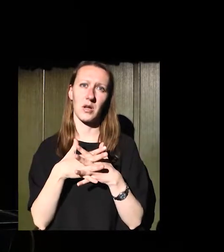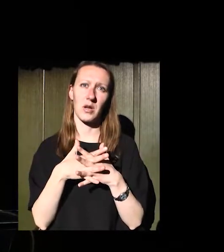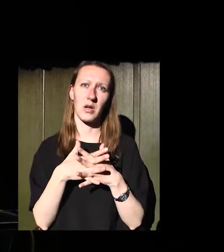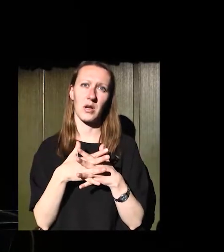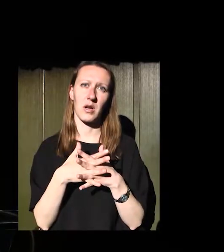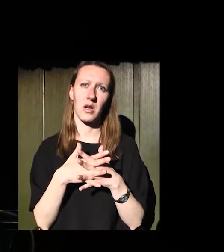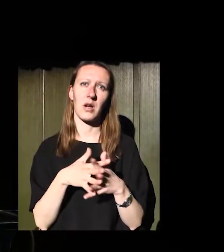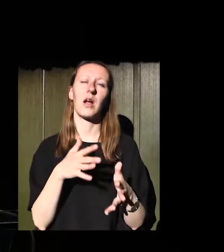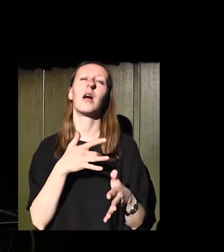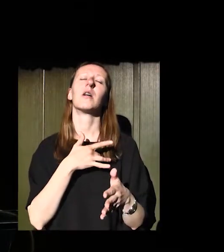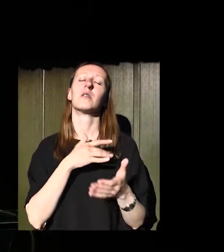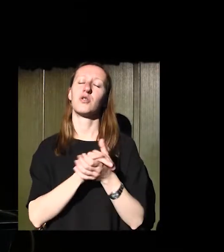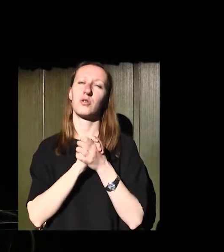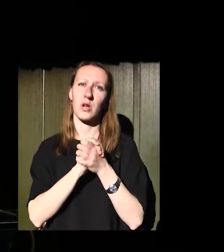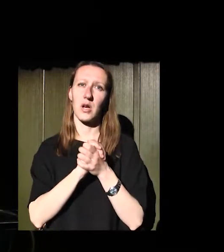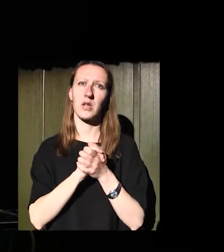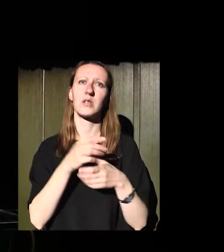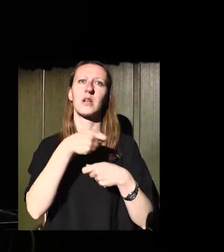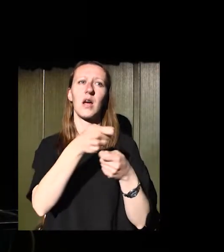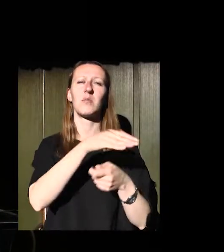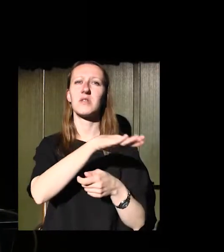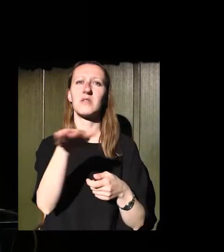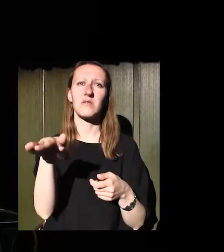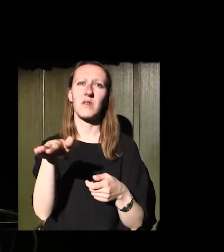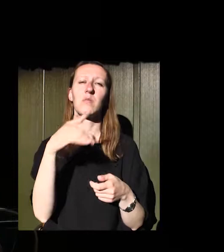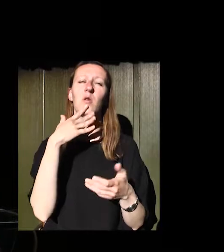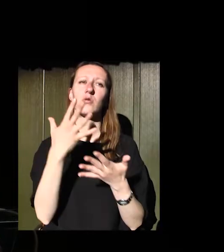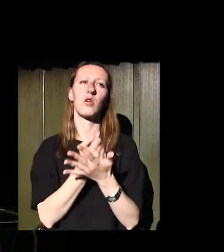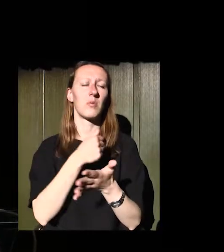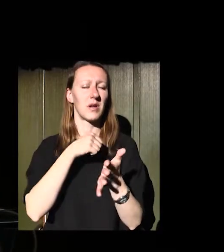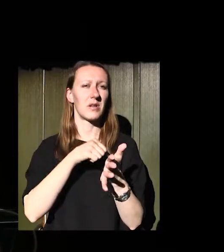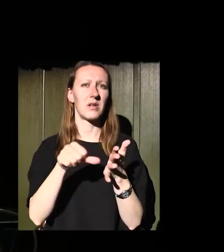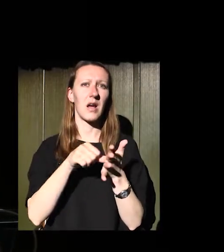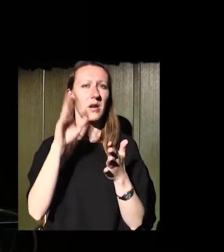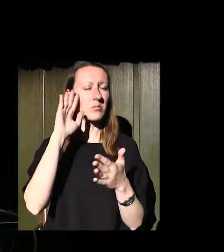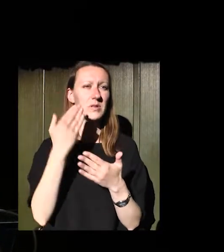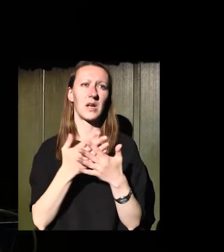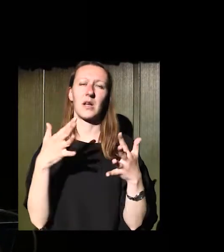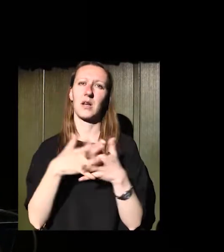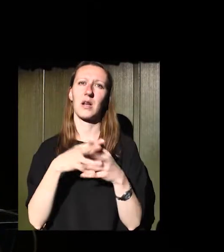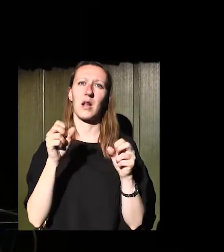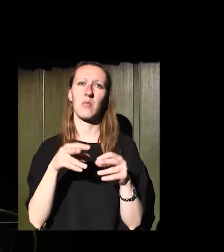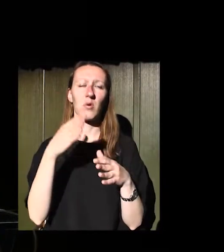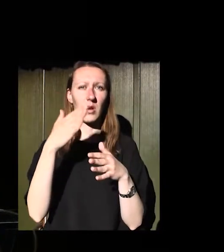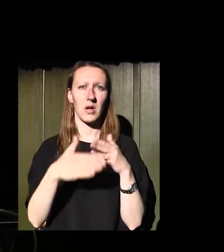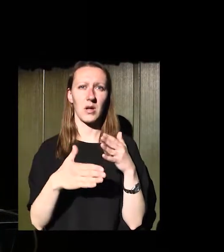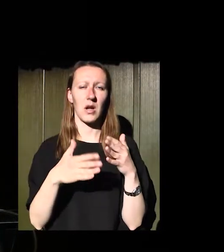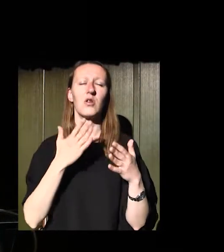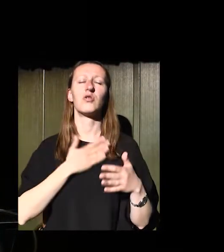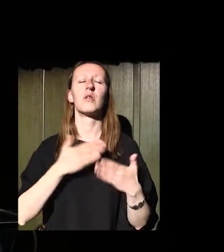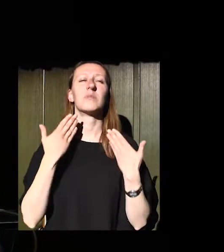grada. Srdačne čestitke uputujem i svim laureatima, dobitnicima priznanja grada Pule. Na